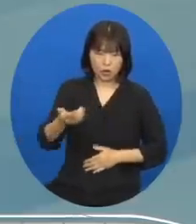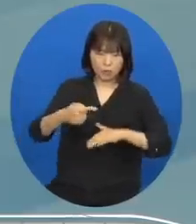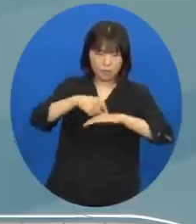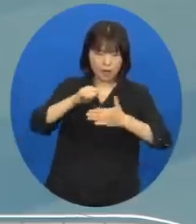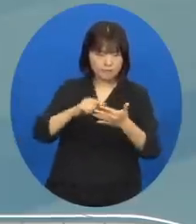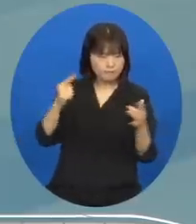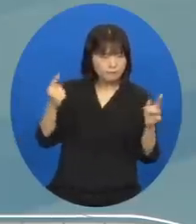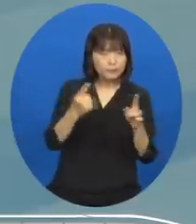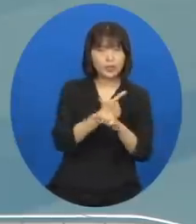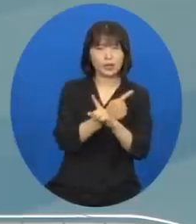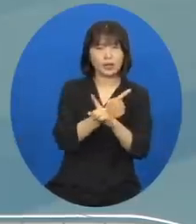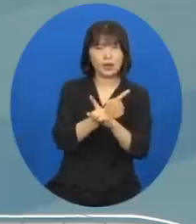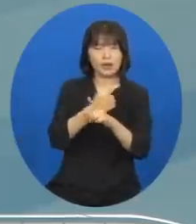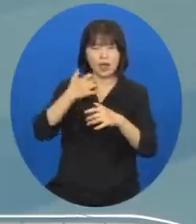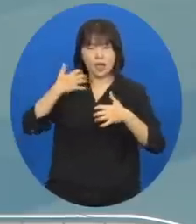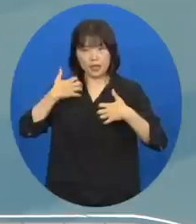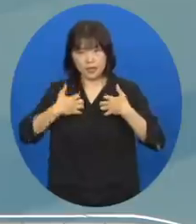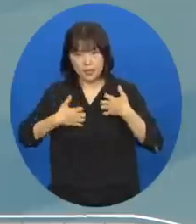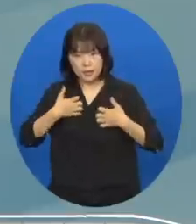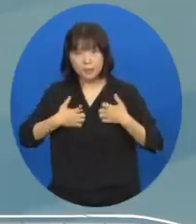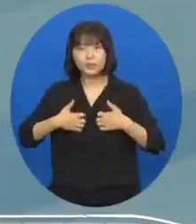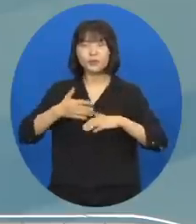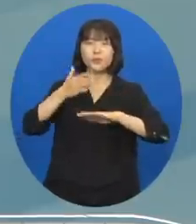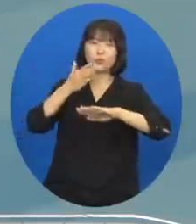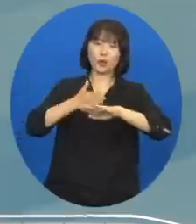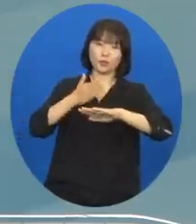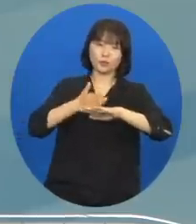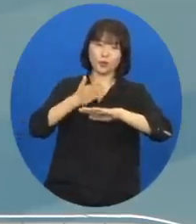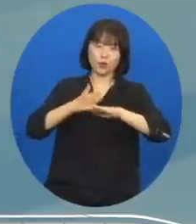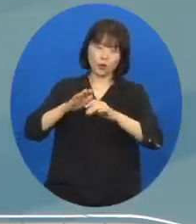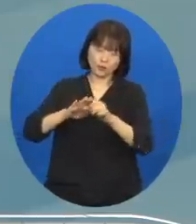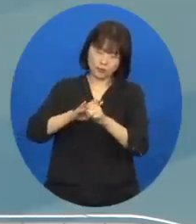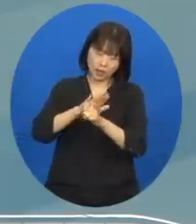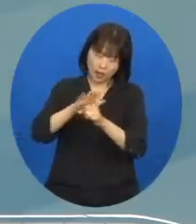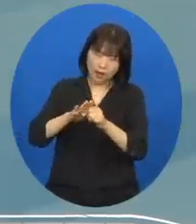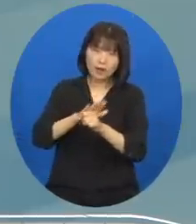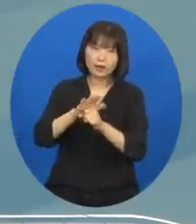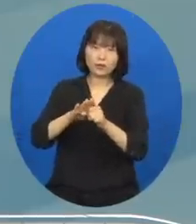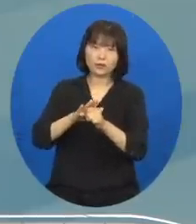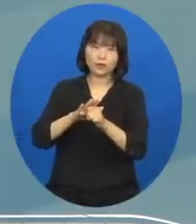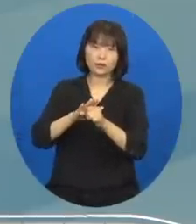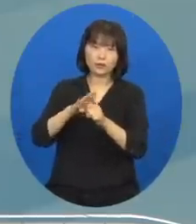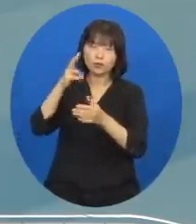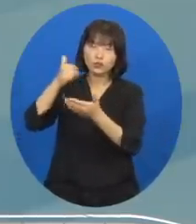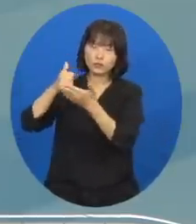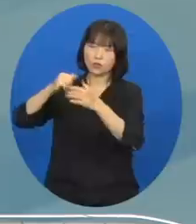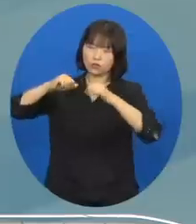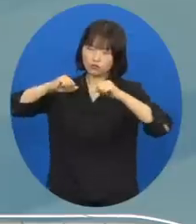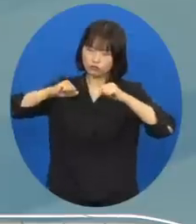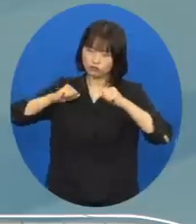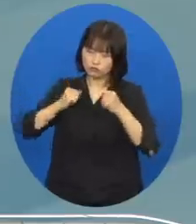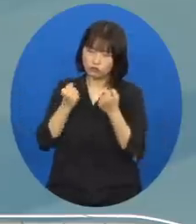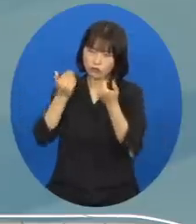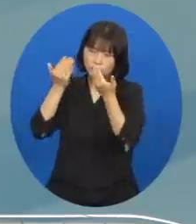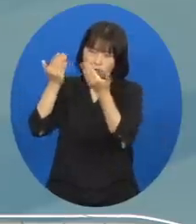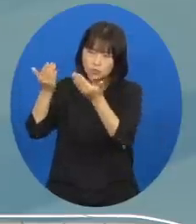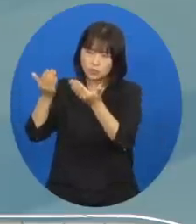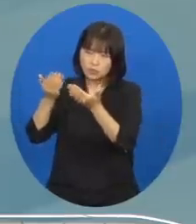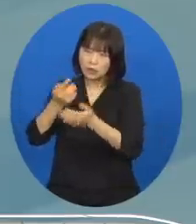바꾸어서 기뻐하고 감사하고 사랑하며 주님께 순종했던